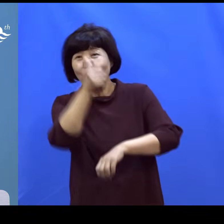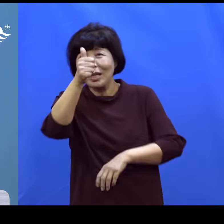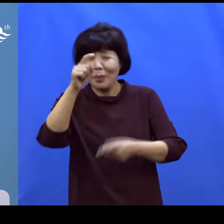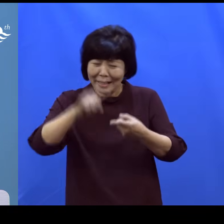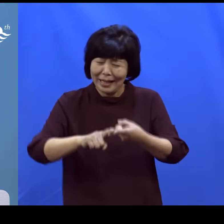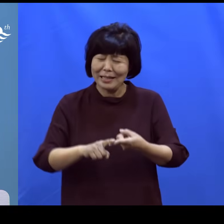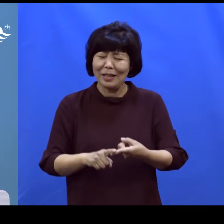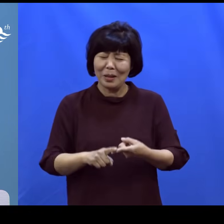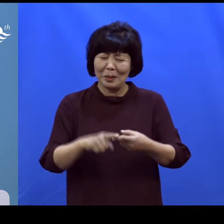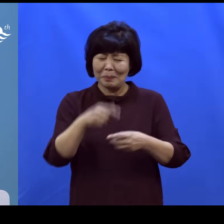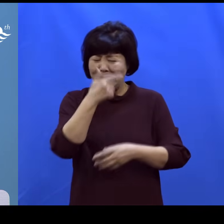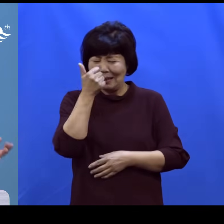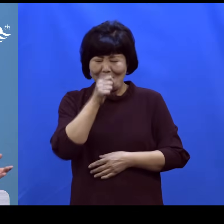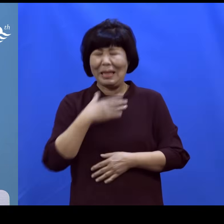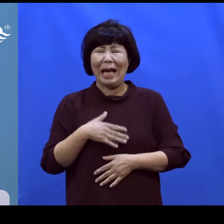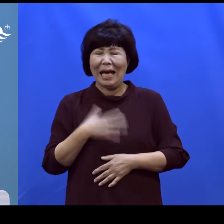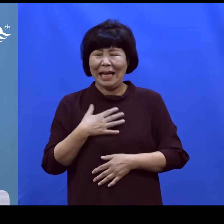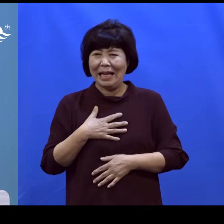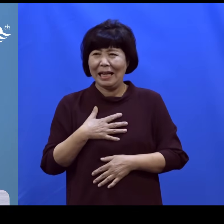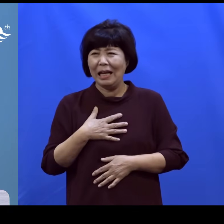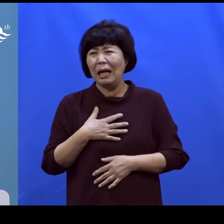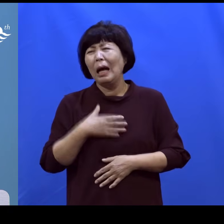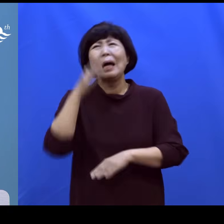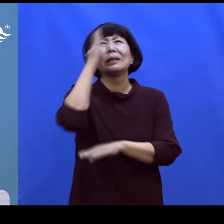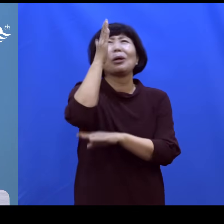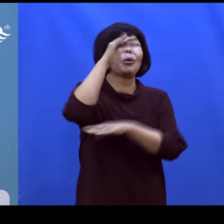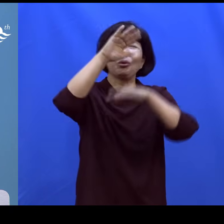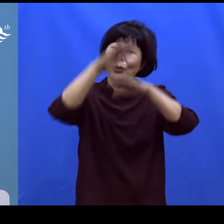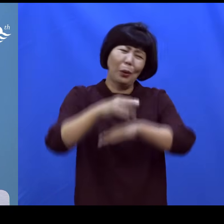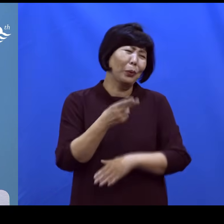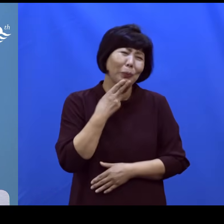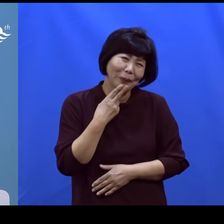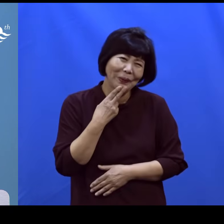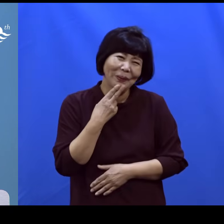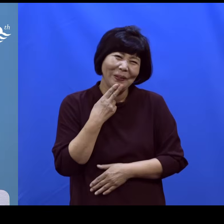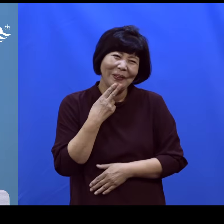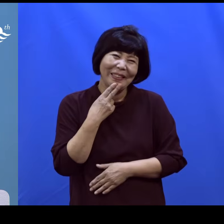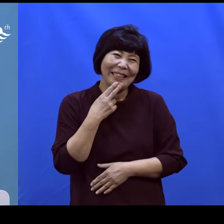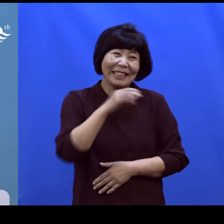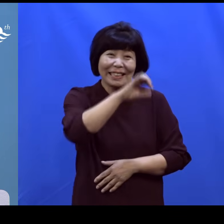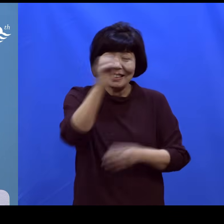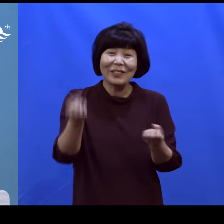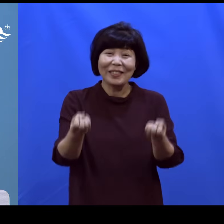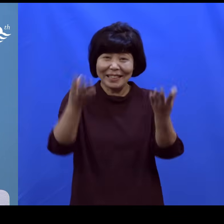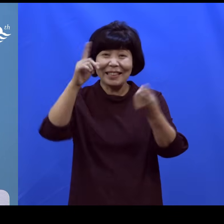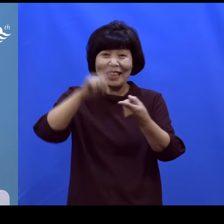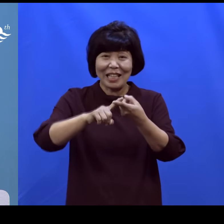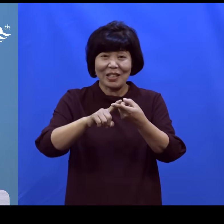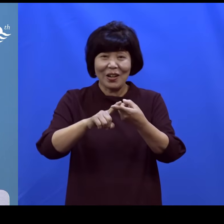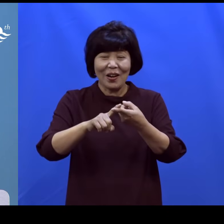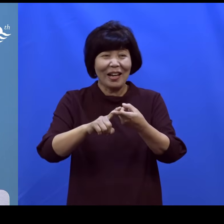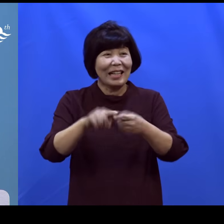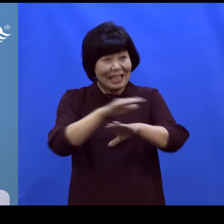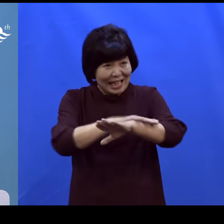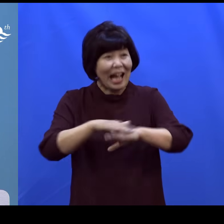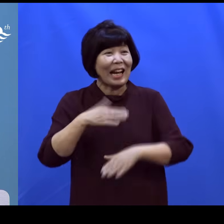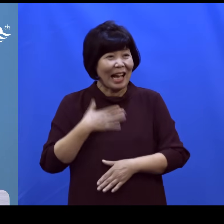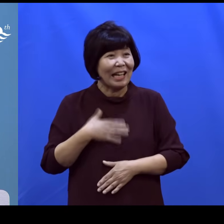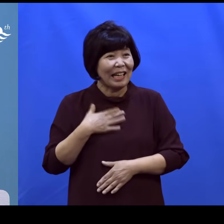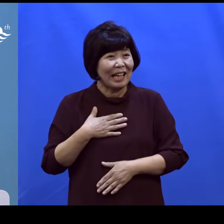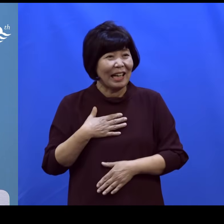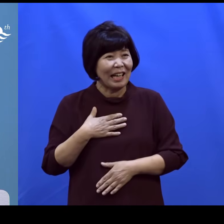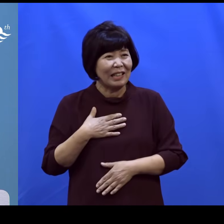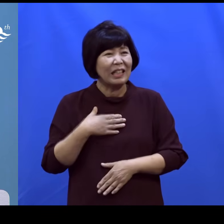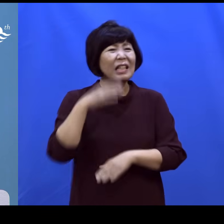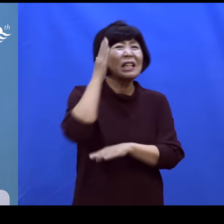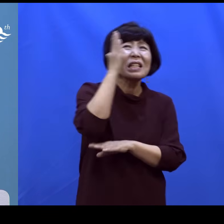다 했어요. 저도 이제 할 게 없어요. 성탄에 대해서. 이제 이 성탄의 설교를